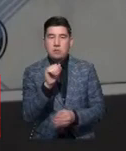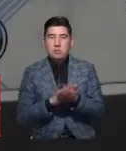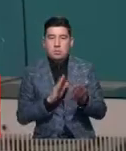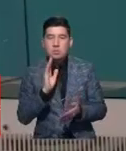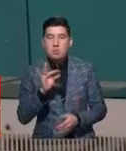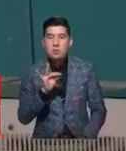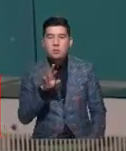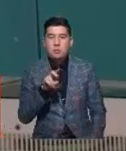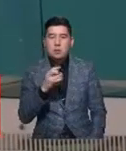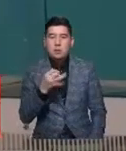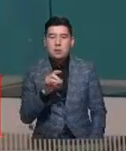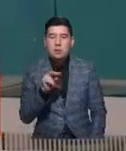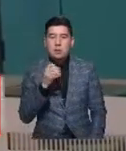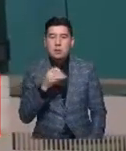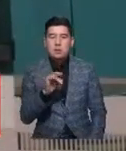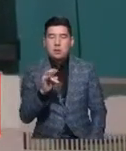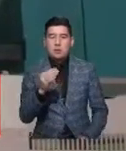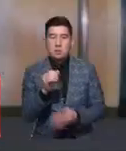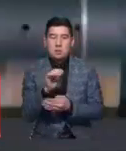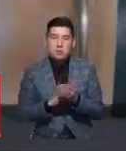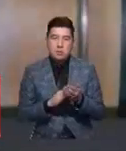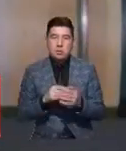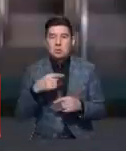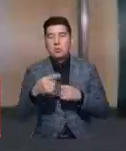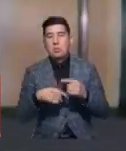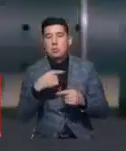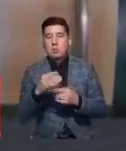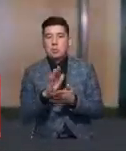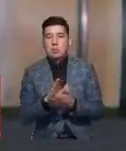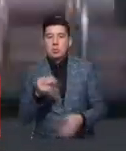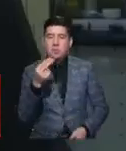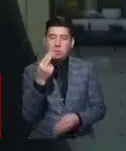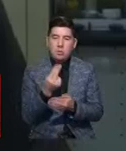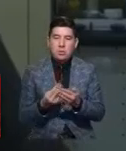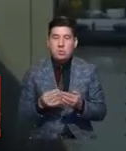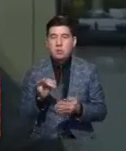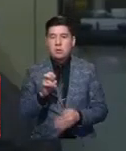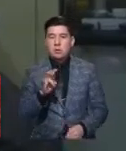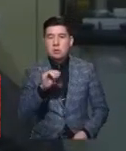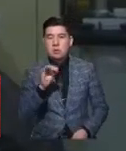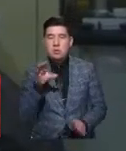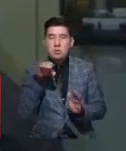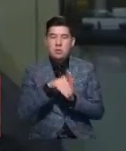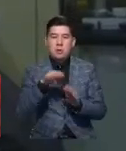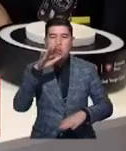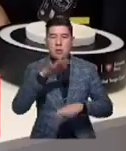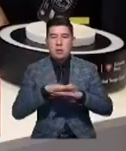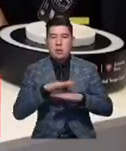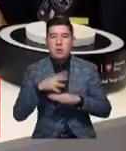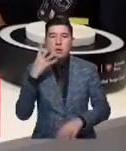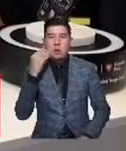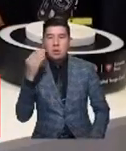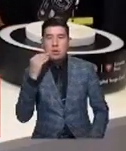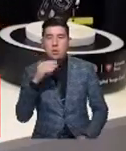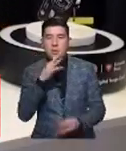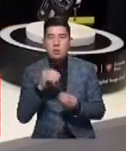юбилейную банкноту. Эти произведения искусства, воплощенные в дизайне нацвалюты, выпускаются на банкнотной фабрике в Алматы. Наряду с